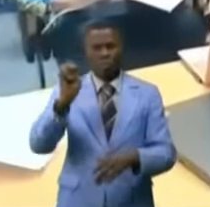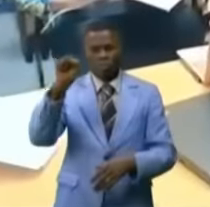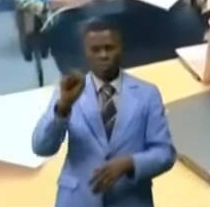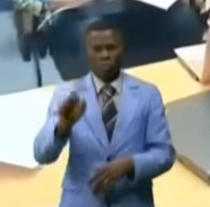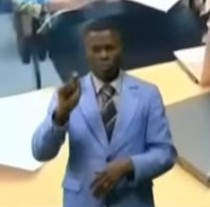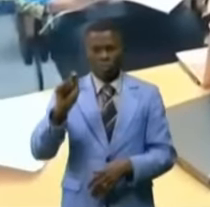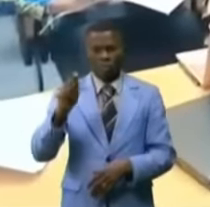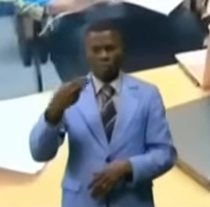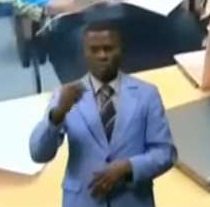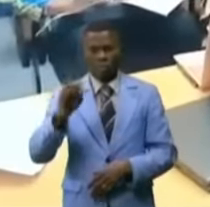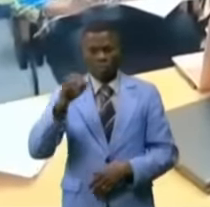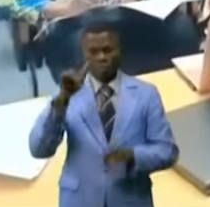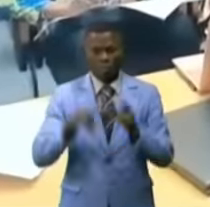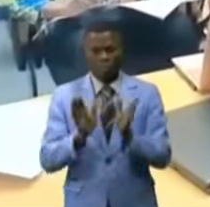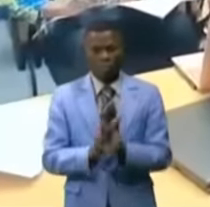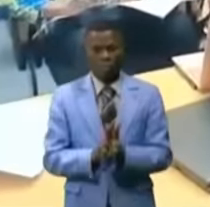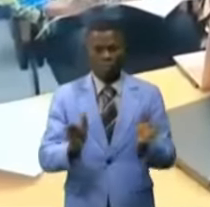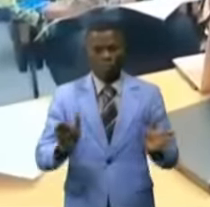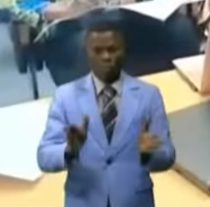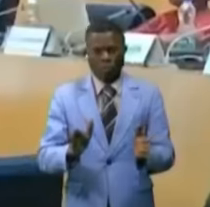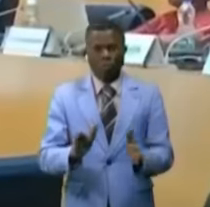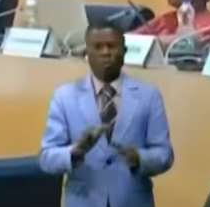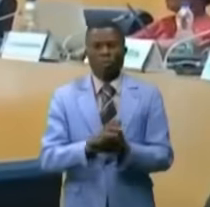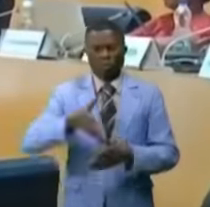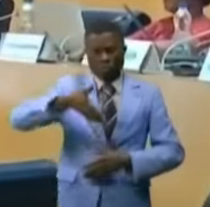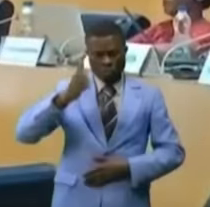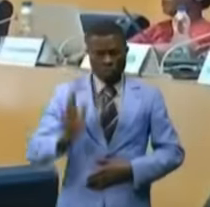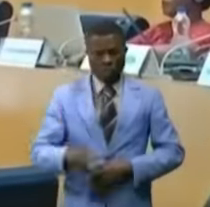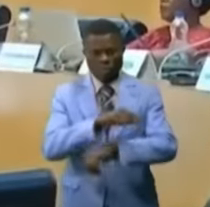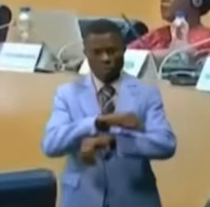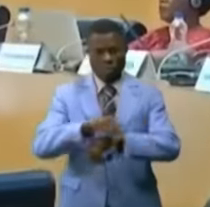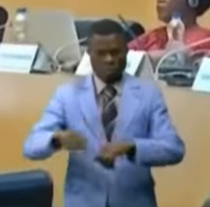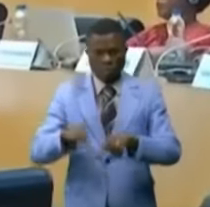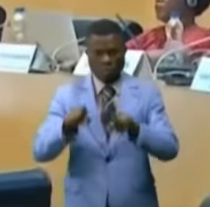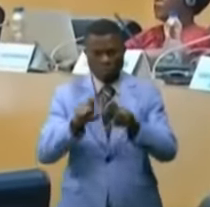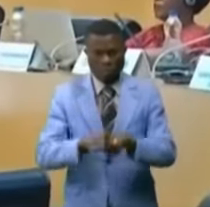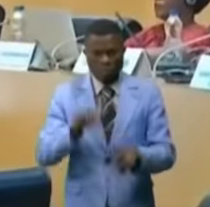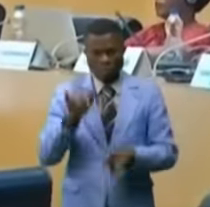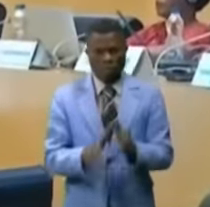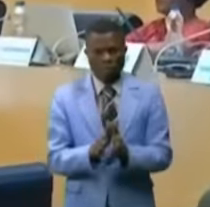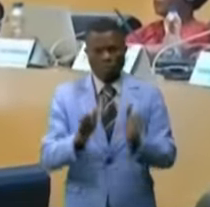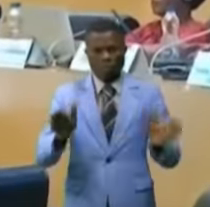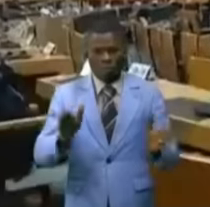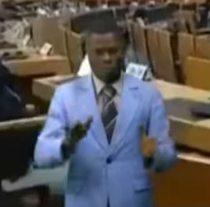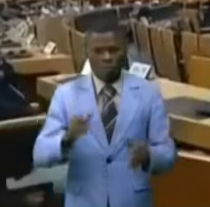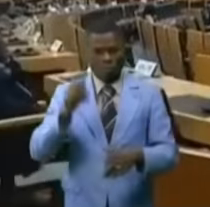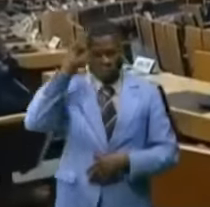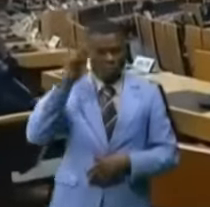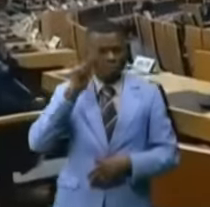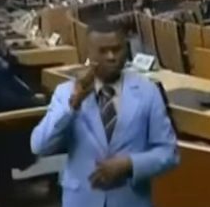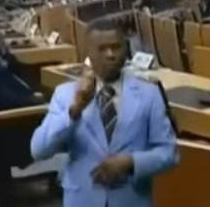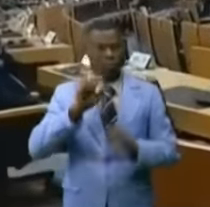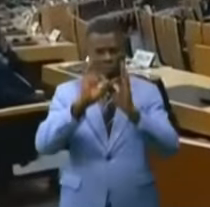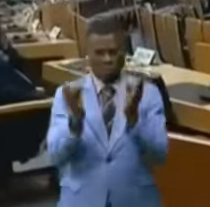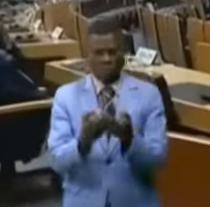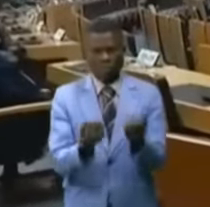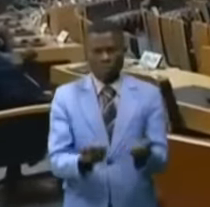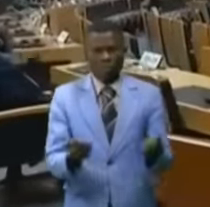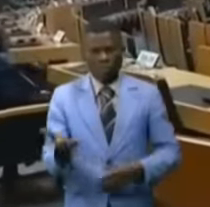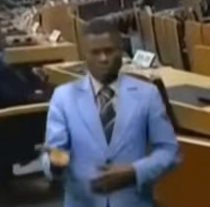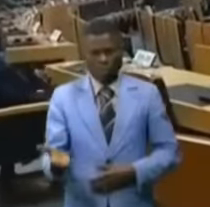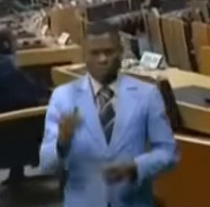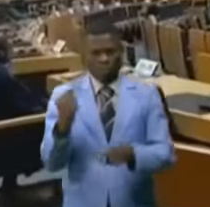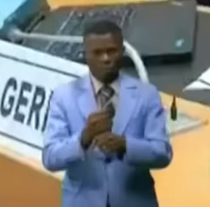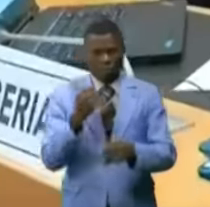Kamwanyabiaye, secrétaire générale, et constituée des experts du cabinet et du secrétariat général au genre, famille et enfants.